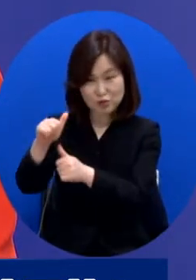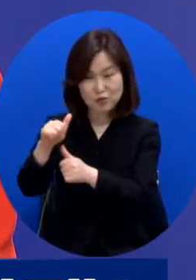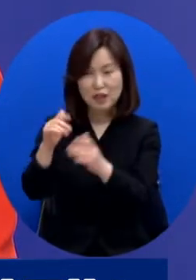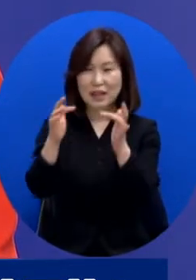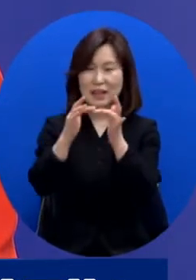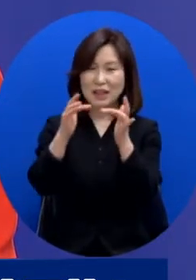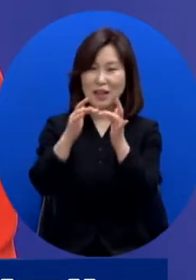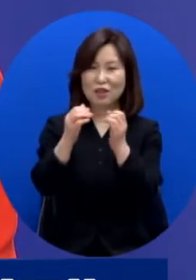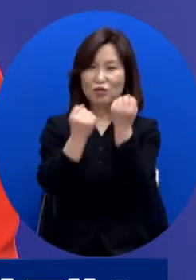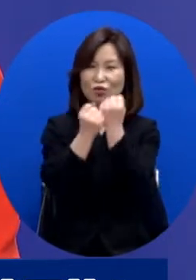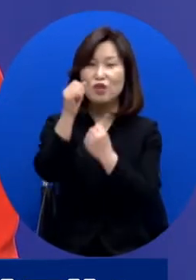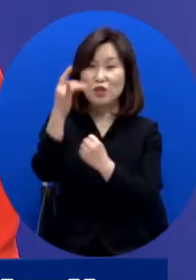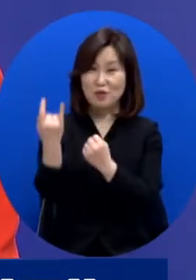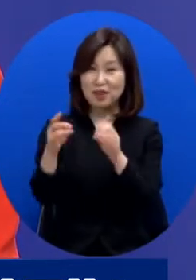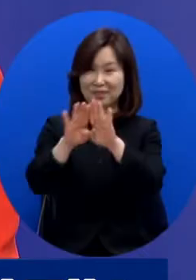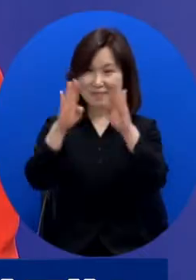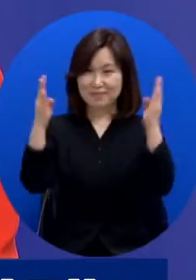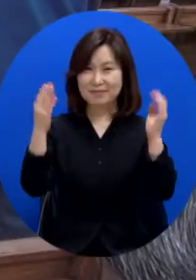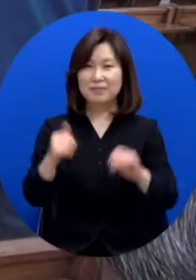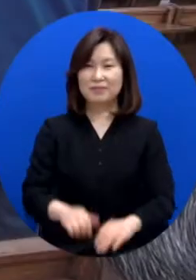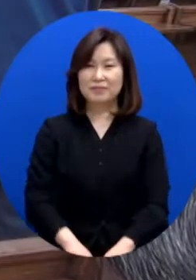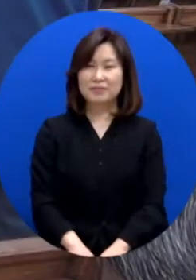있습니다. 장현수 기자가 전해드립니다.